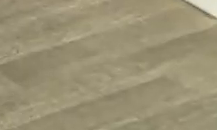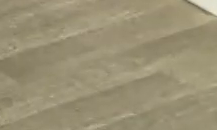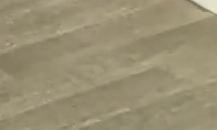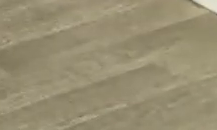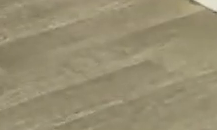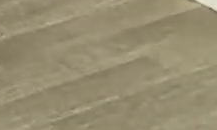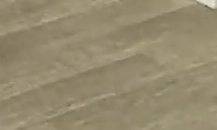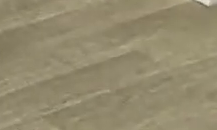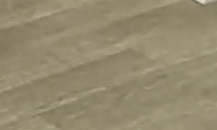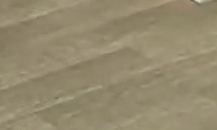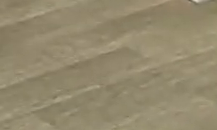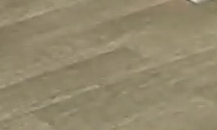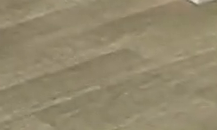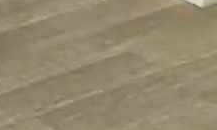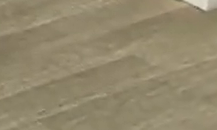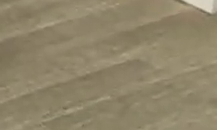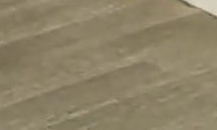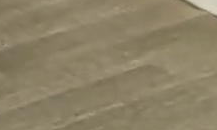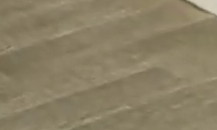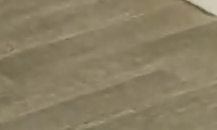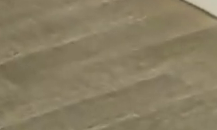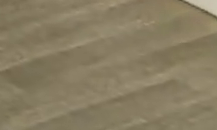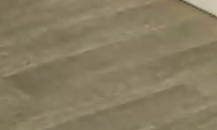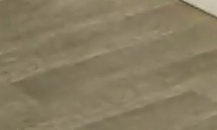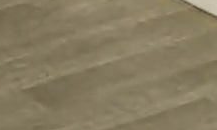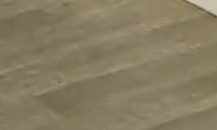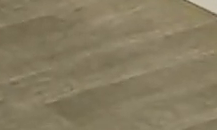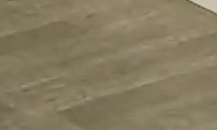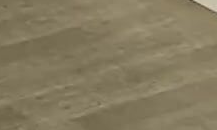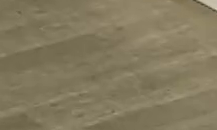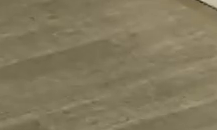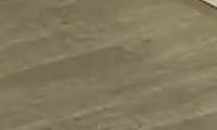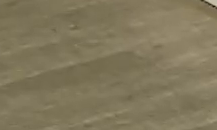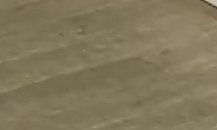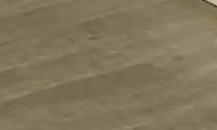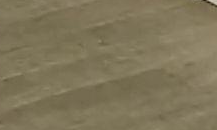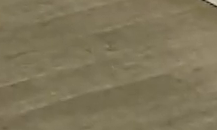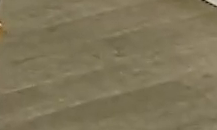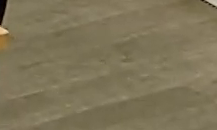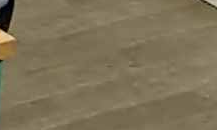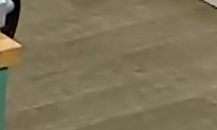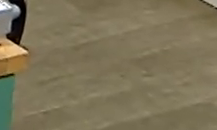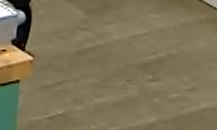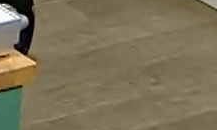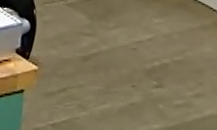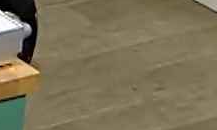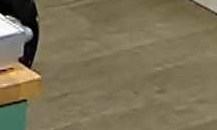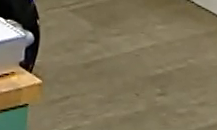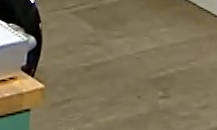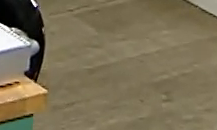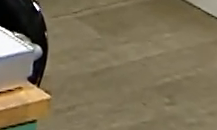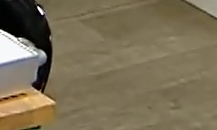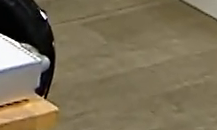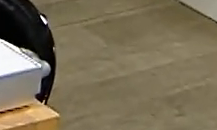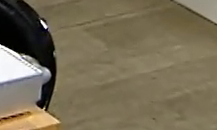salçalar salçamızı ve domatesimizi ekledik Sonra birazcık kendi içinde renk değiştirmeye başlayınca bir